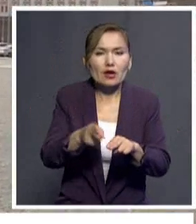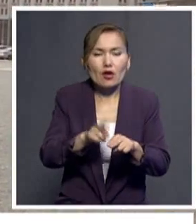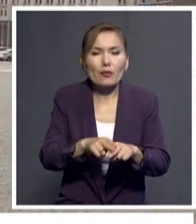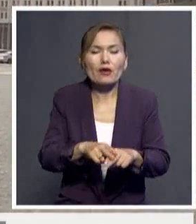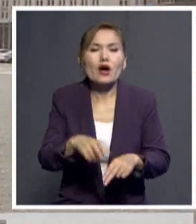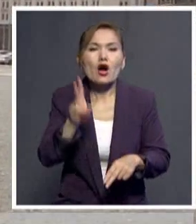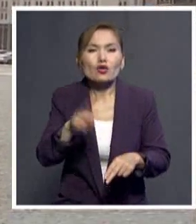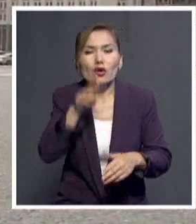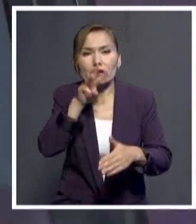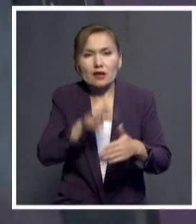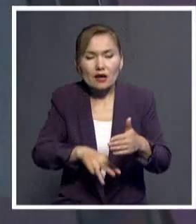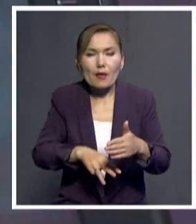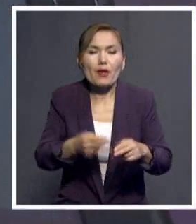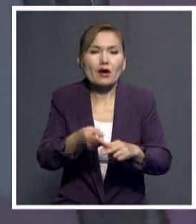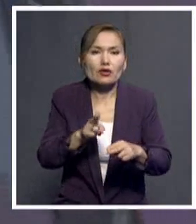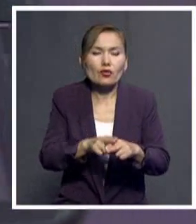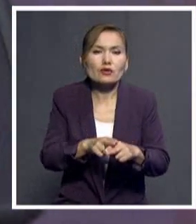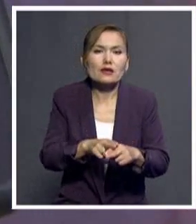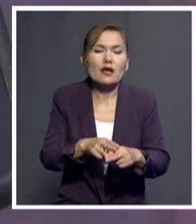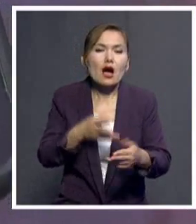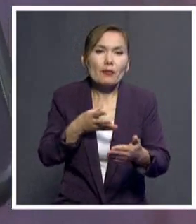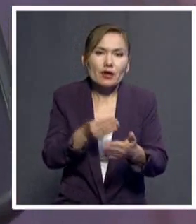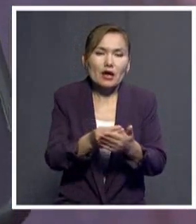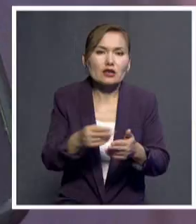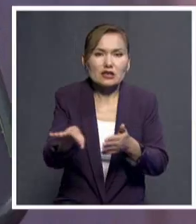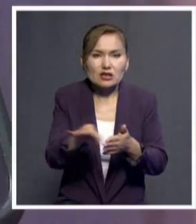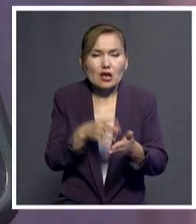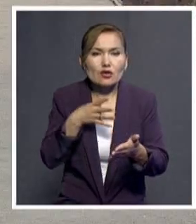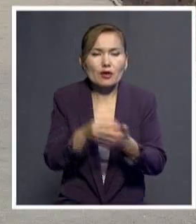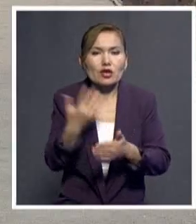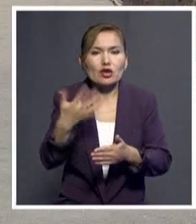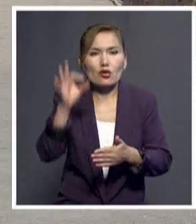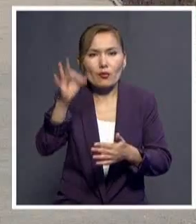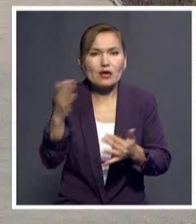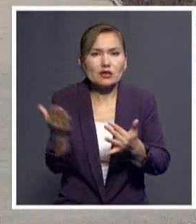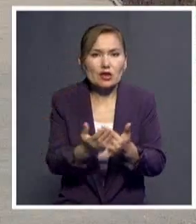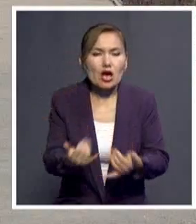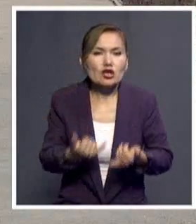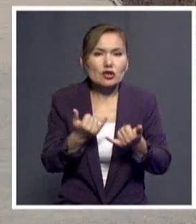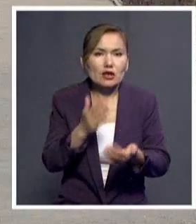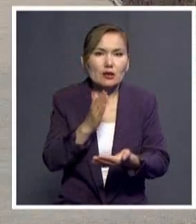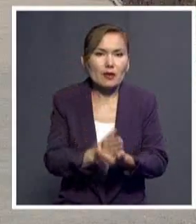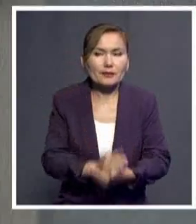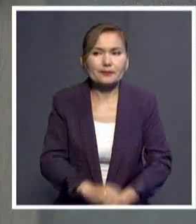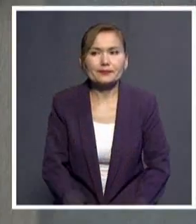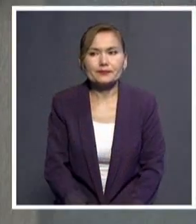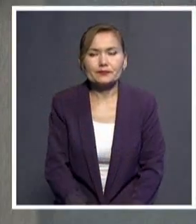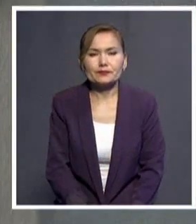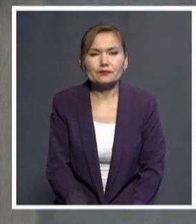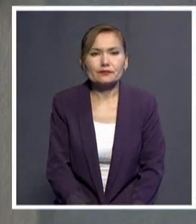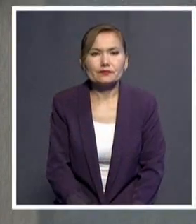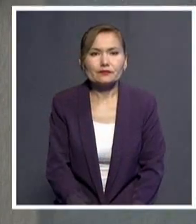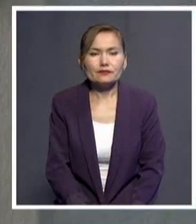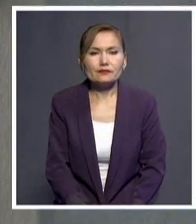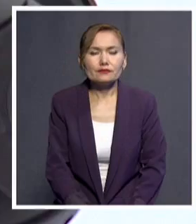салынған айыппұлдардың төлену көрсеткішін біршама арттырады дейді мамандар. Оңғар Алпысбайұлы, Еркінжан Керімжан, Қуаныш